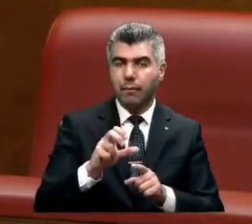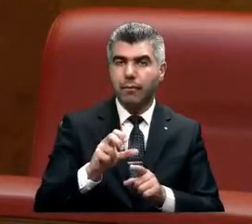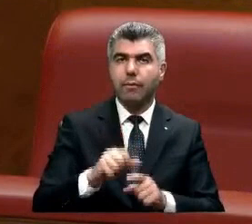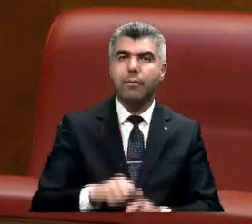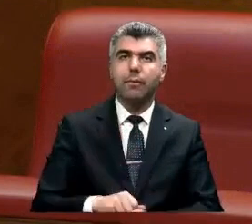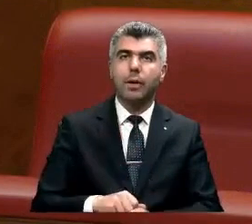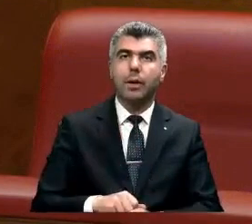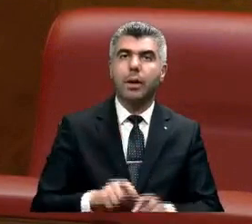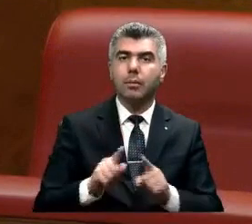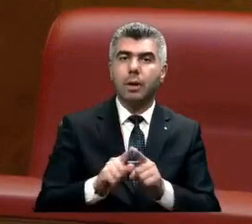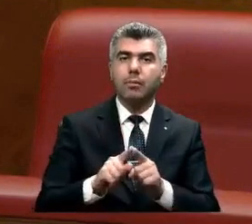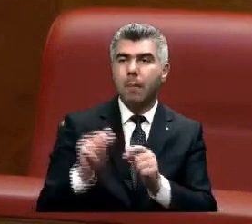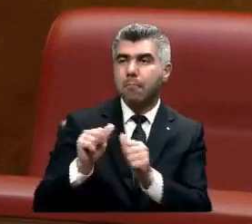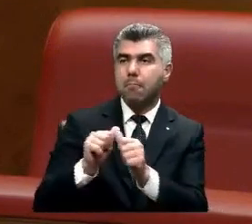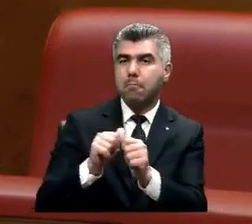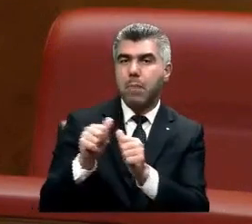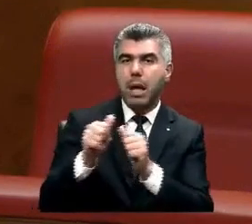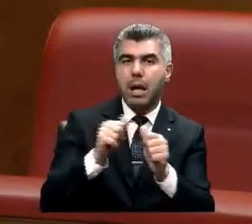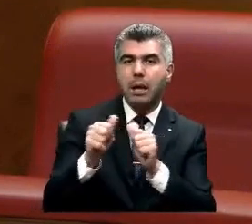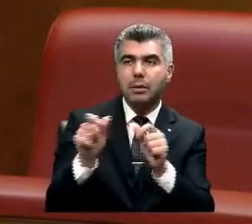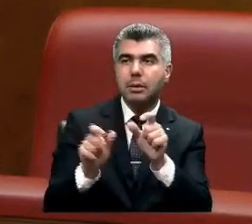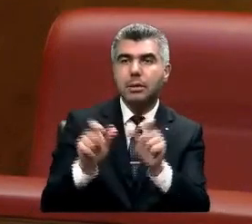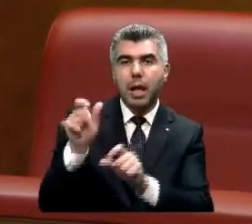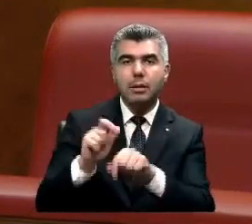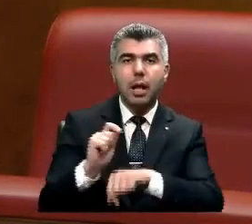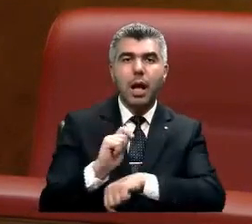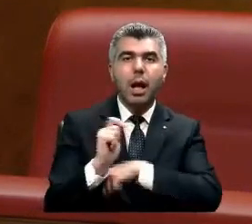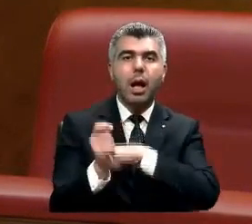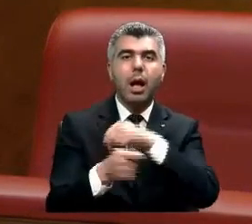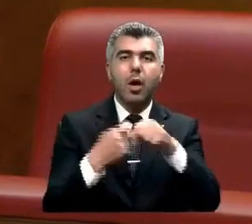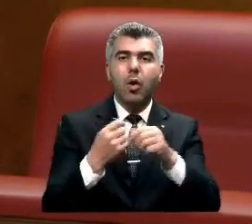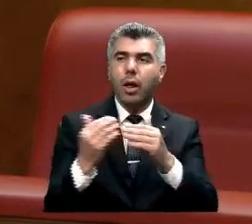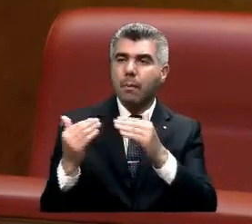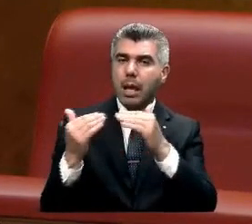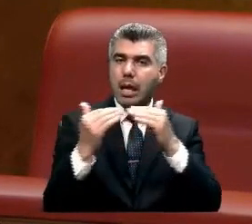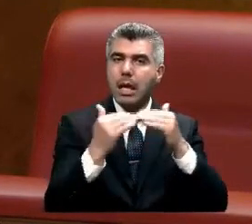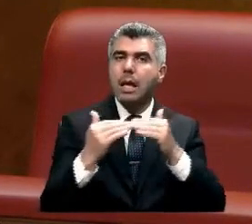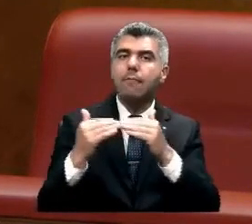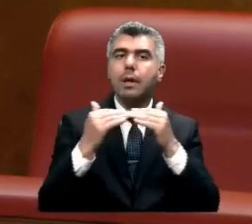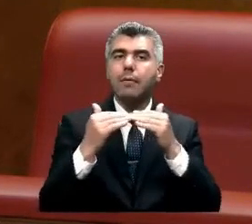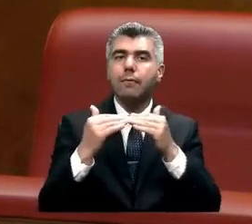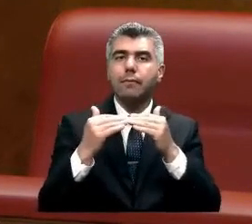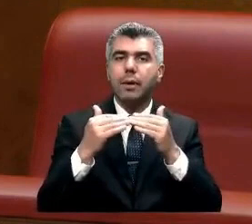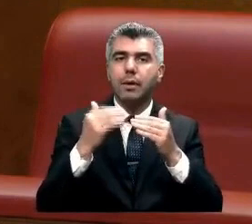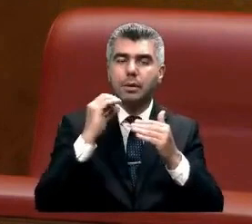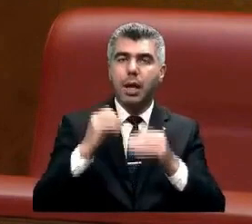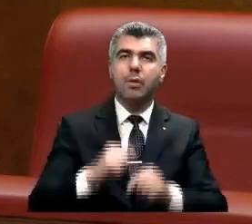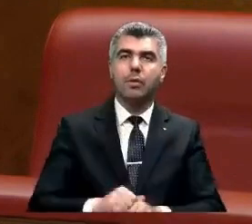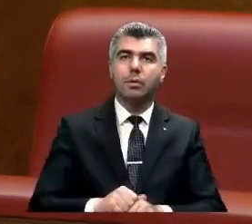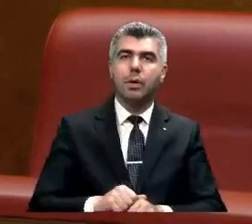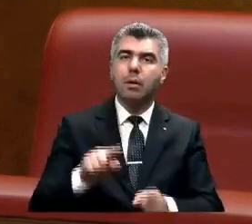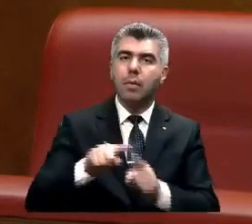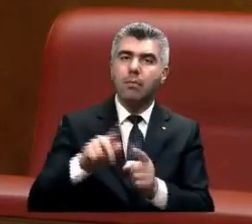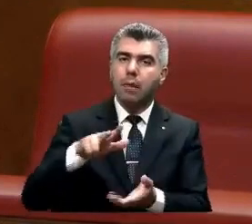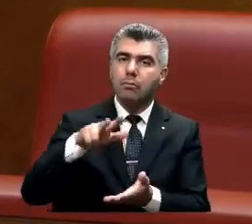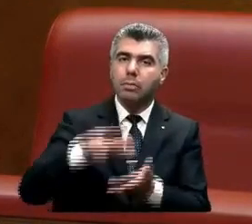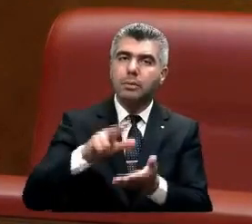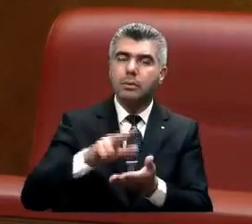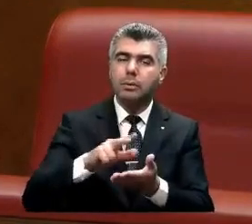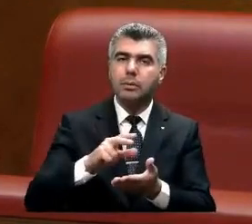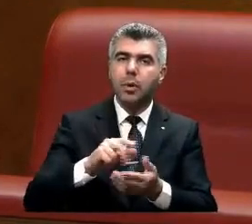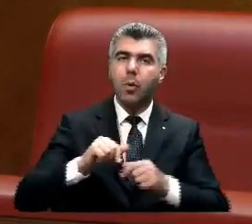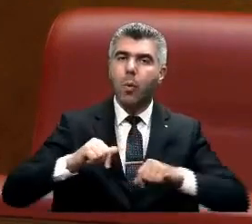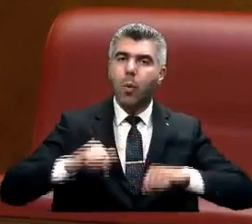دور في فك العزله عن الساكنه القرويه وتحقيق العداله المجاليه ببلادنا كيف تتعرفوا اعتمدت هاد الوزاره منذ